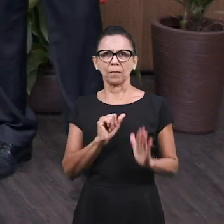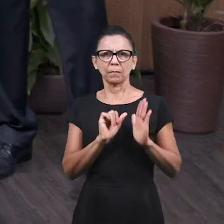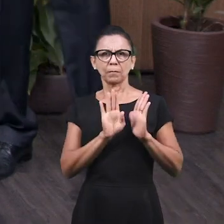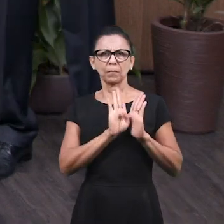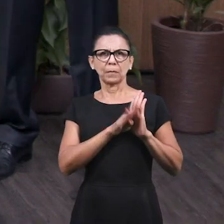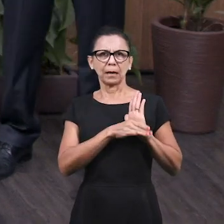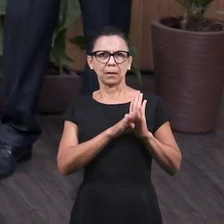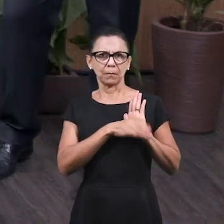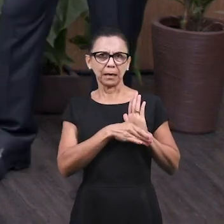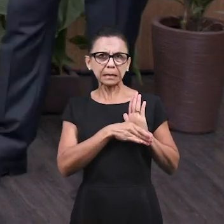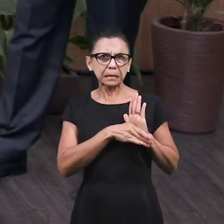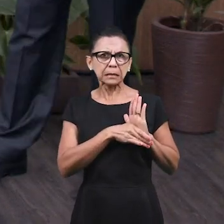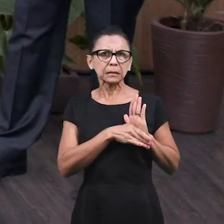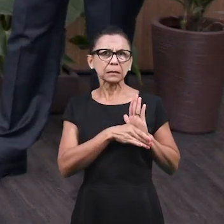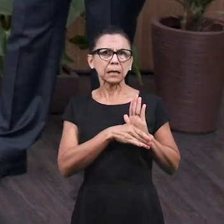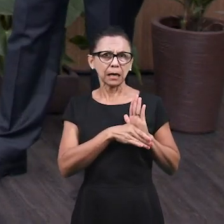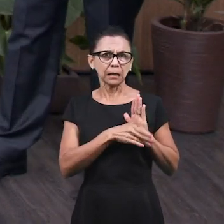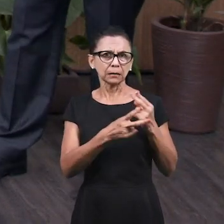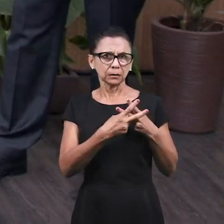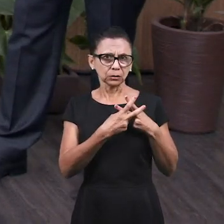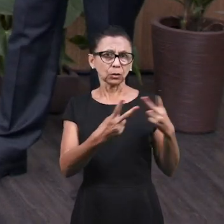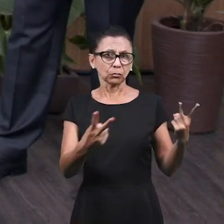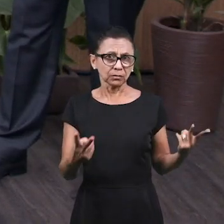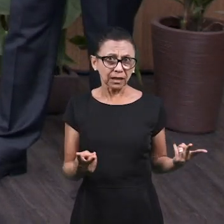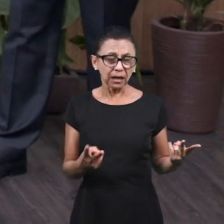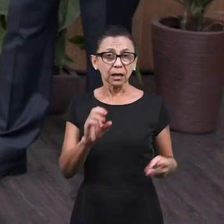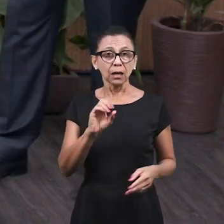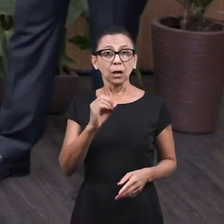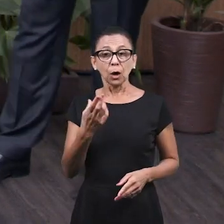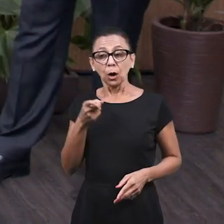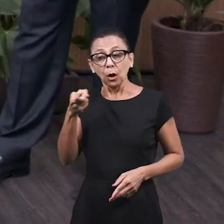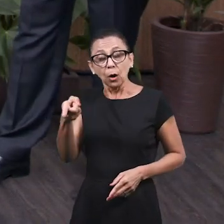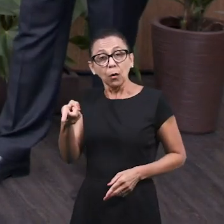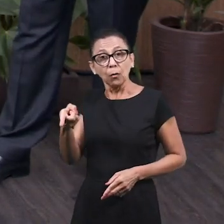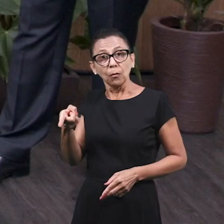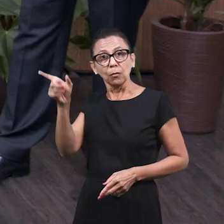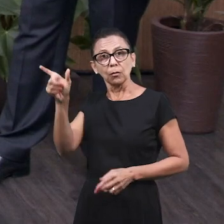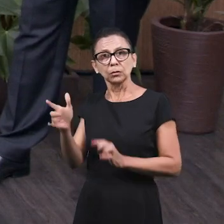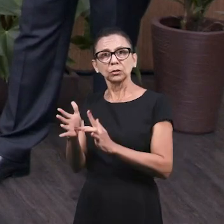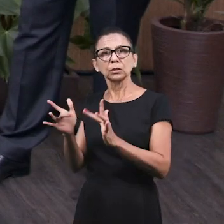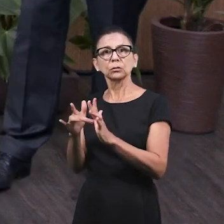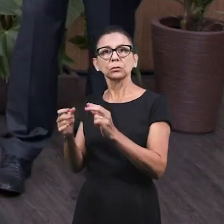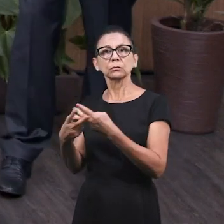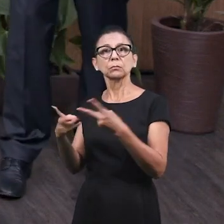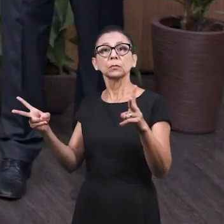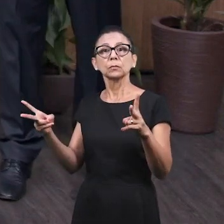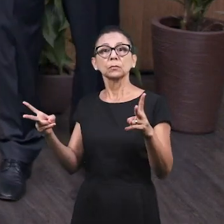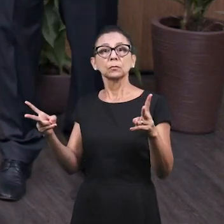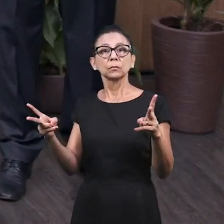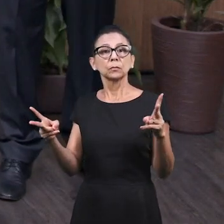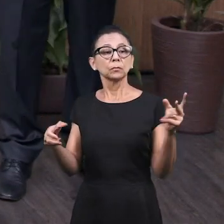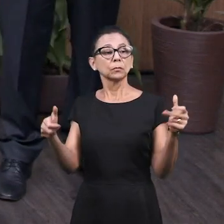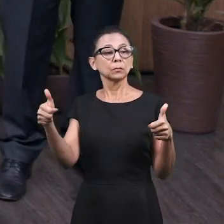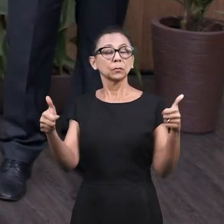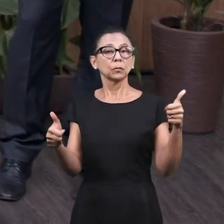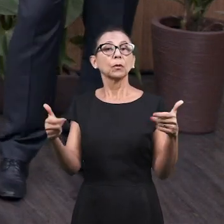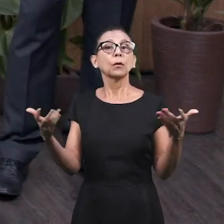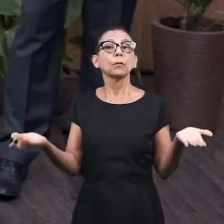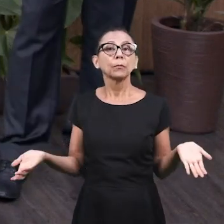Они выбрали Вараву. И поэтому ученики, они были в шоке, они были как